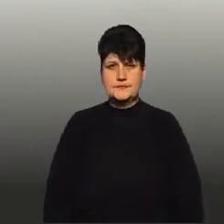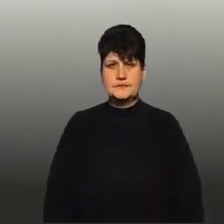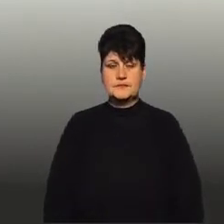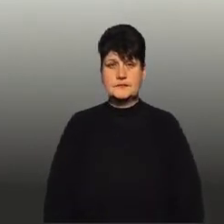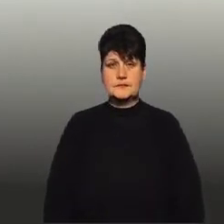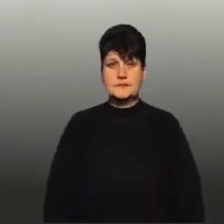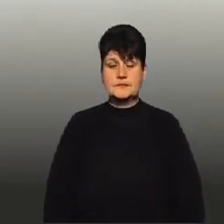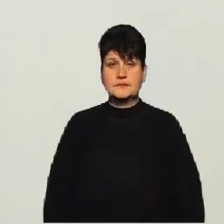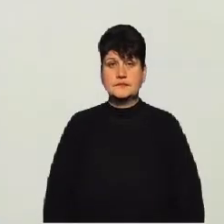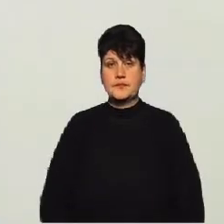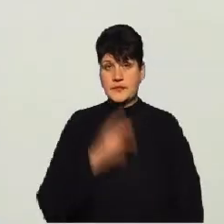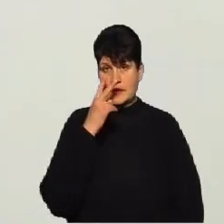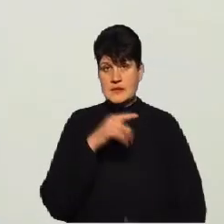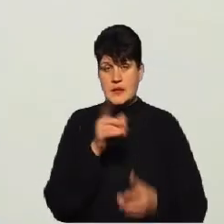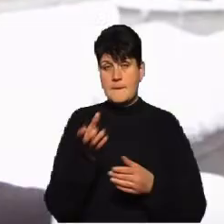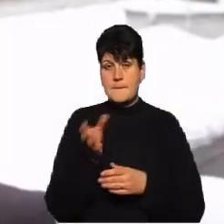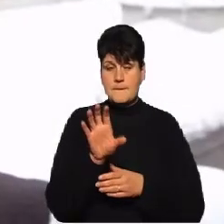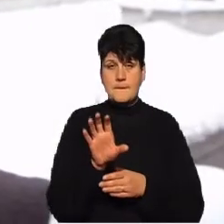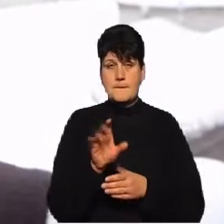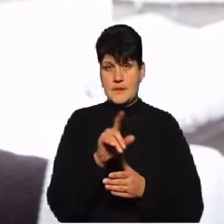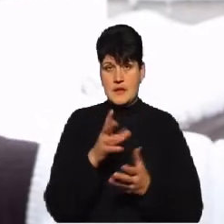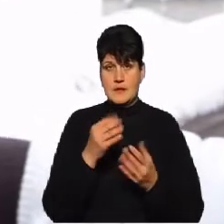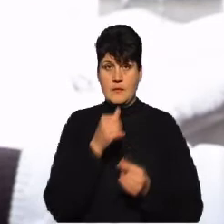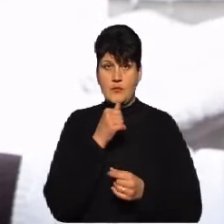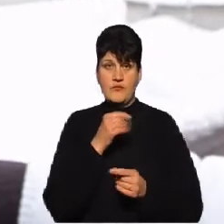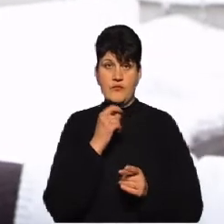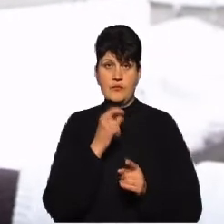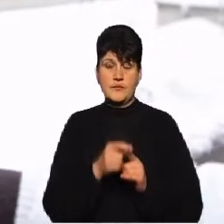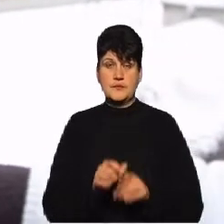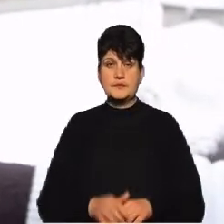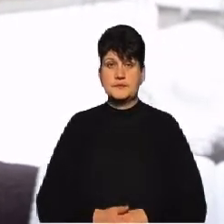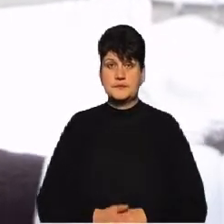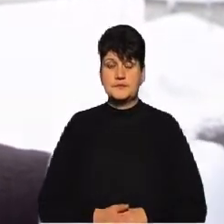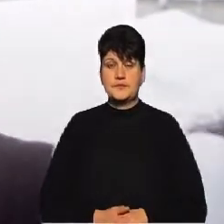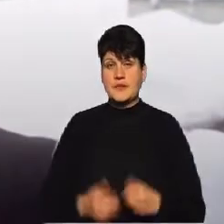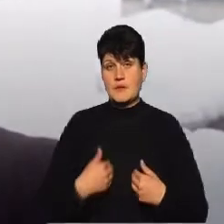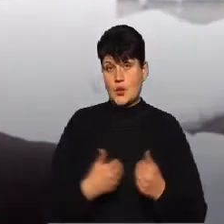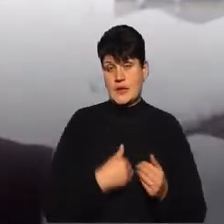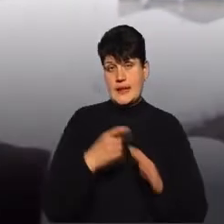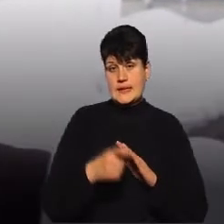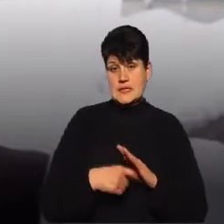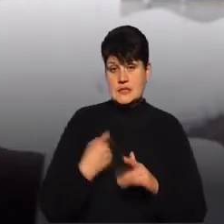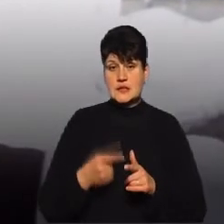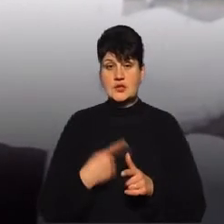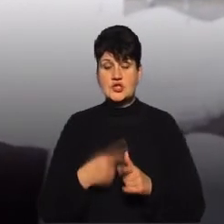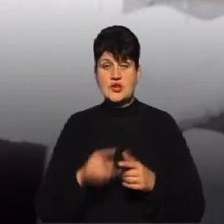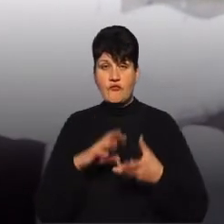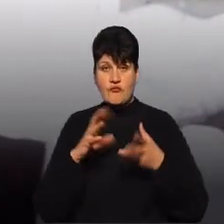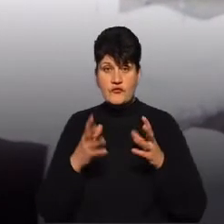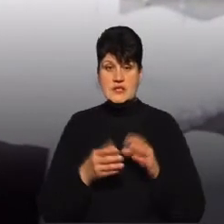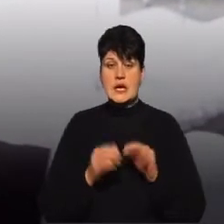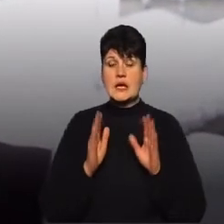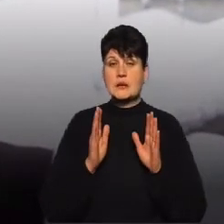і спробуємо дати на нього відповідь. Я би хотіла дізнатися, чи взагалі буде якась